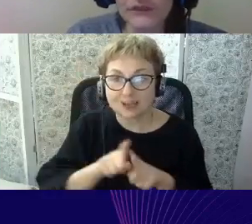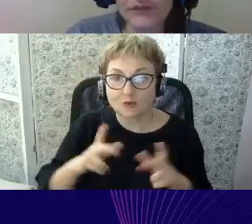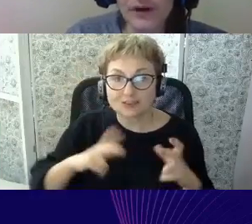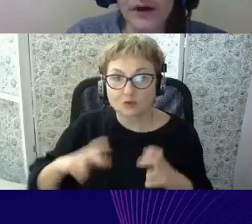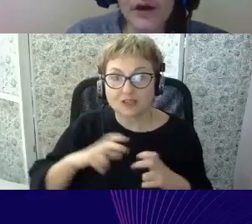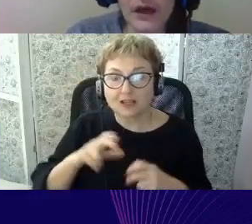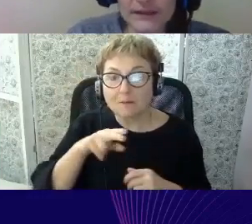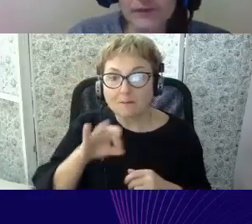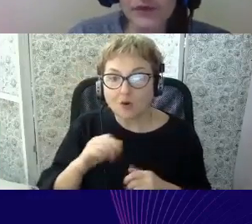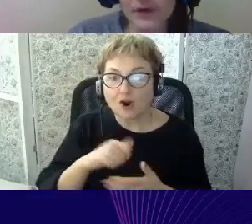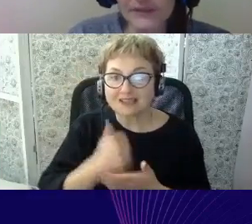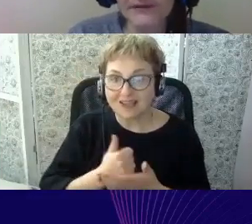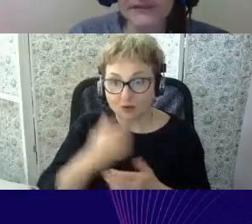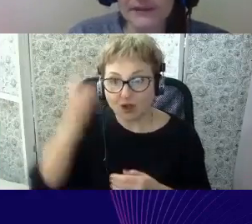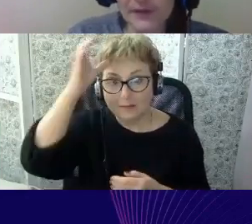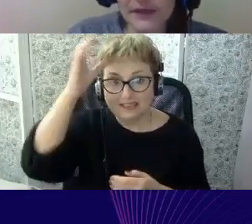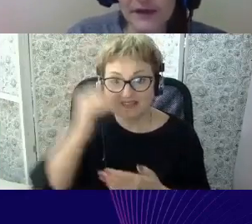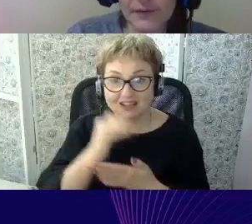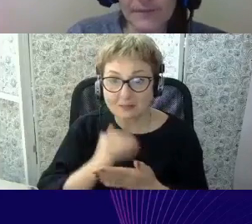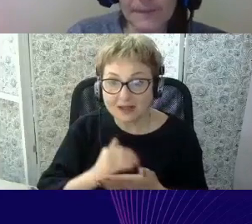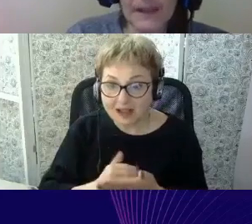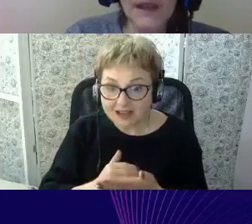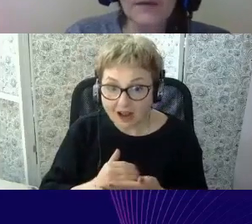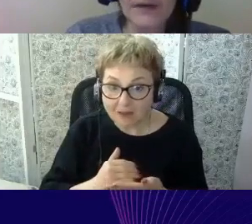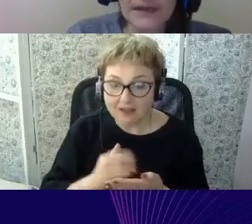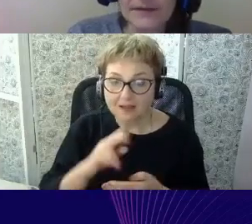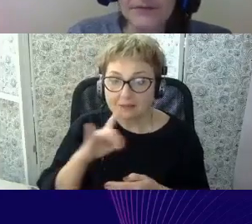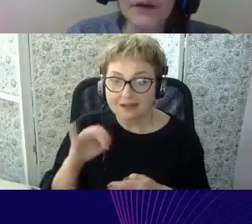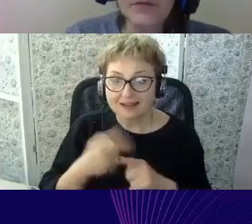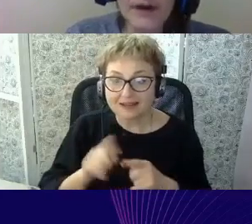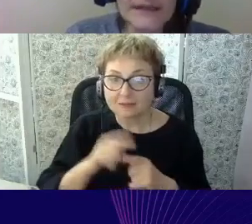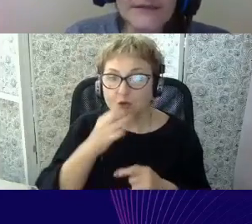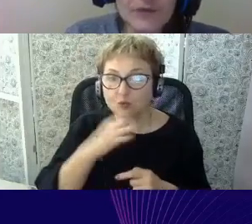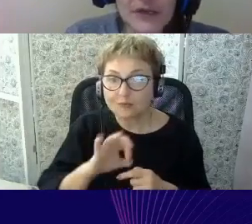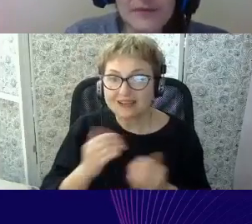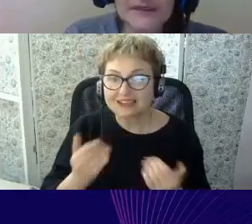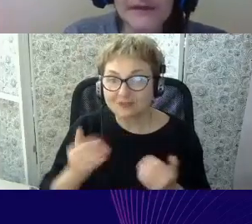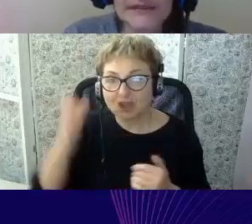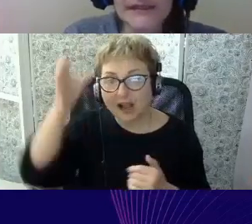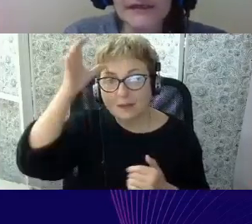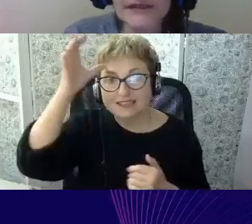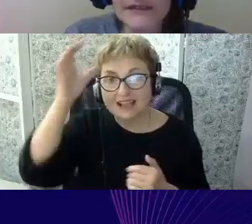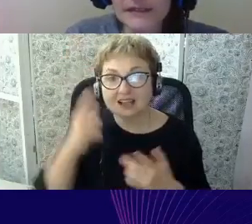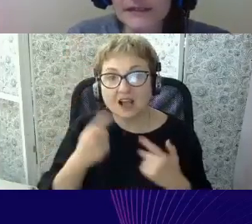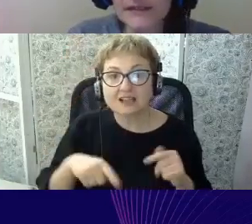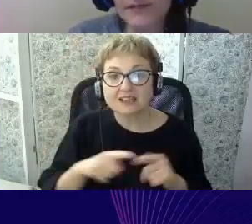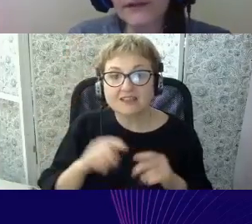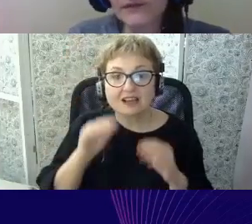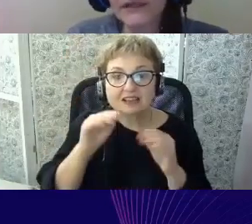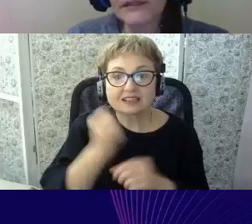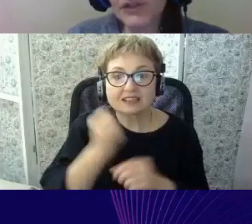такого студента по основной образовательной программе. При этом любая сегодня образовательная